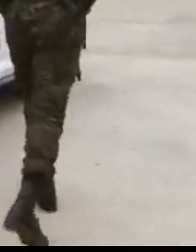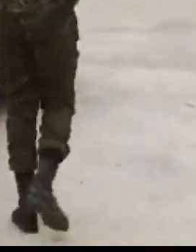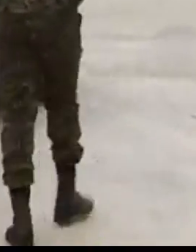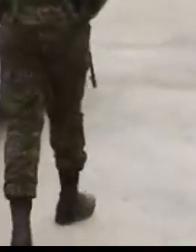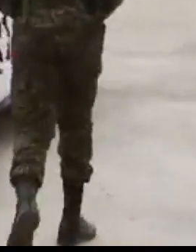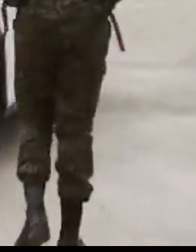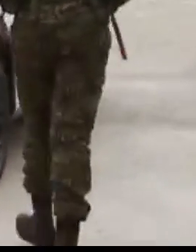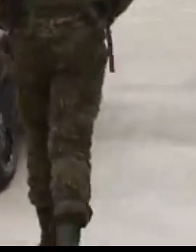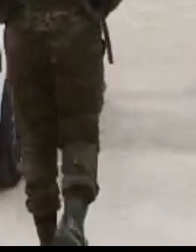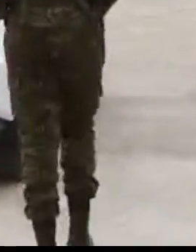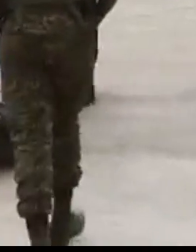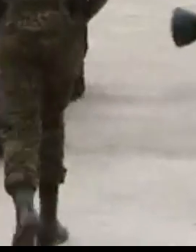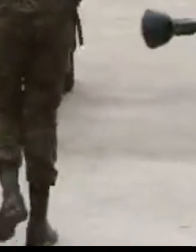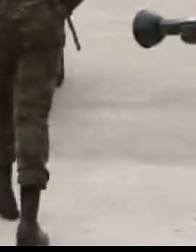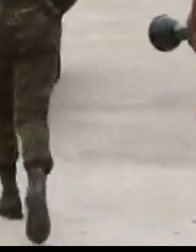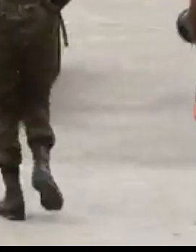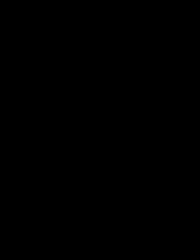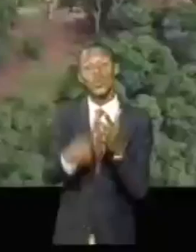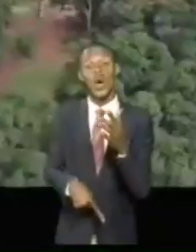de la population.